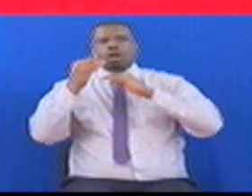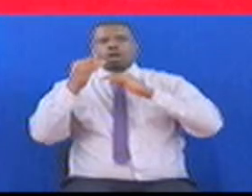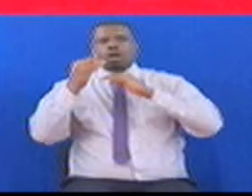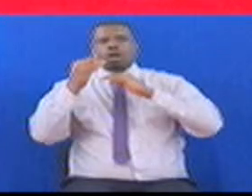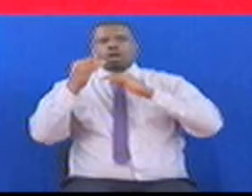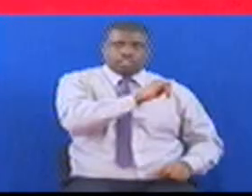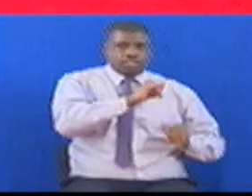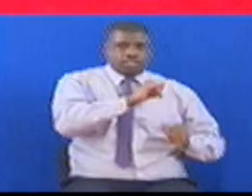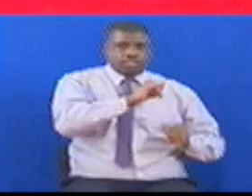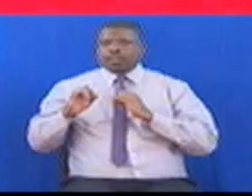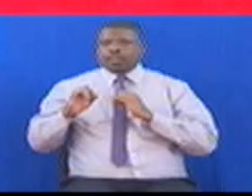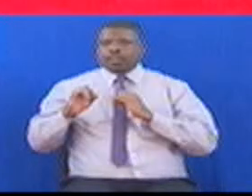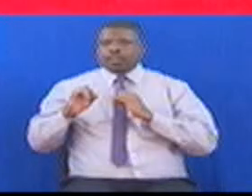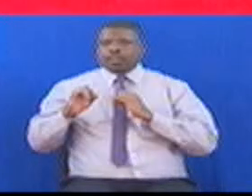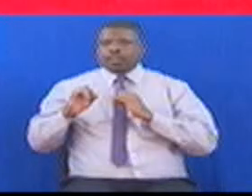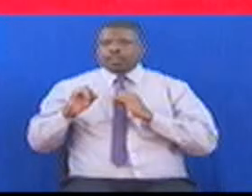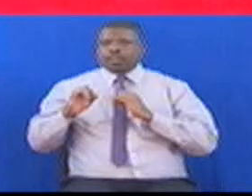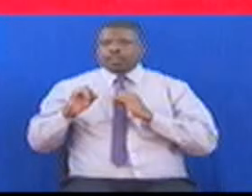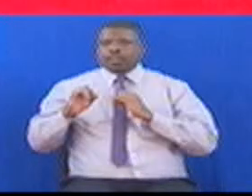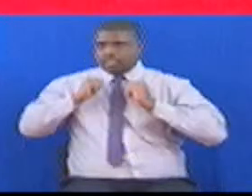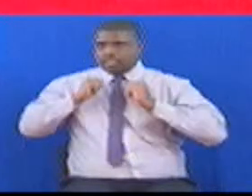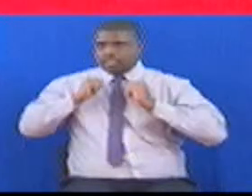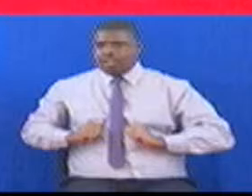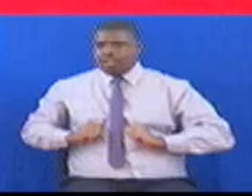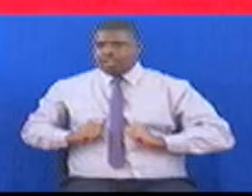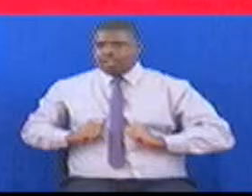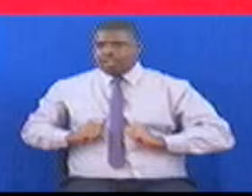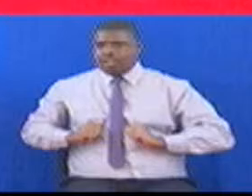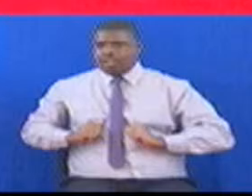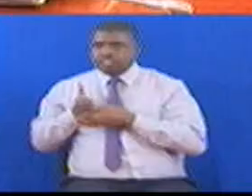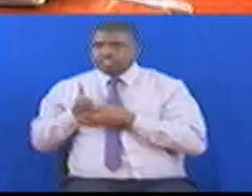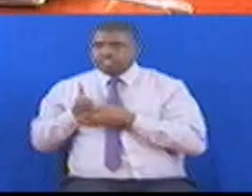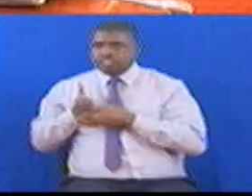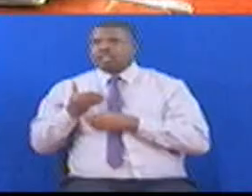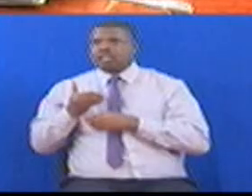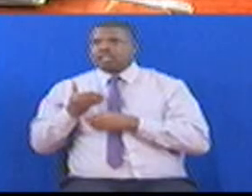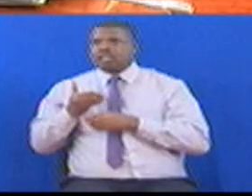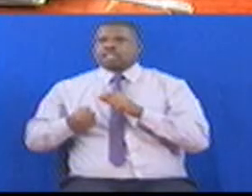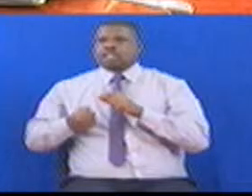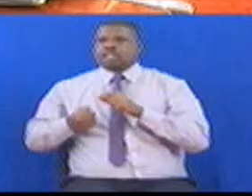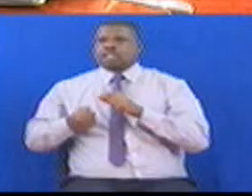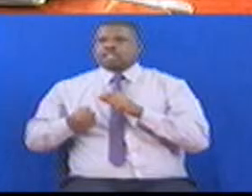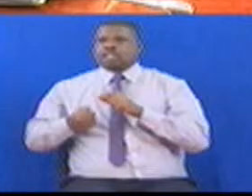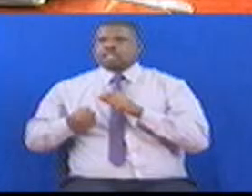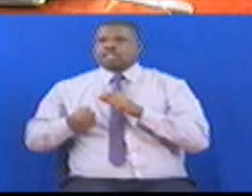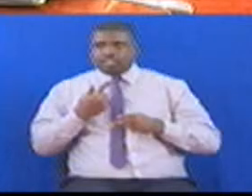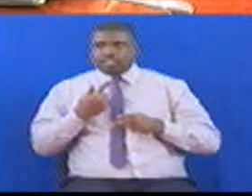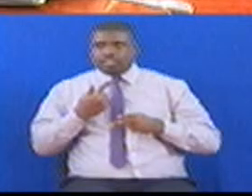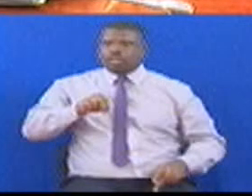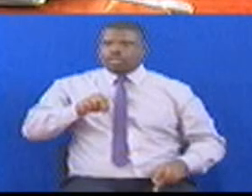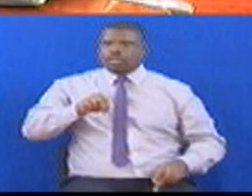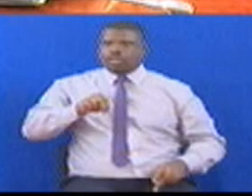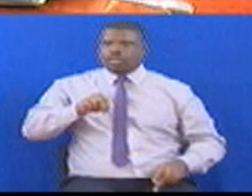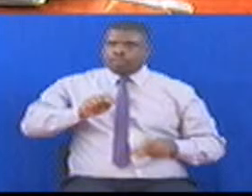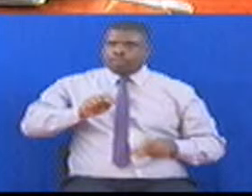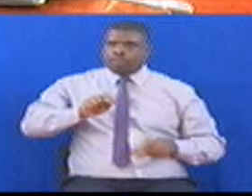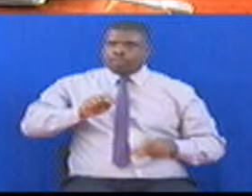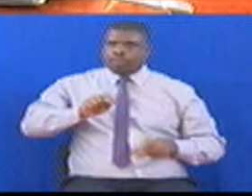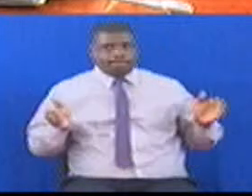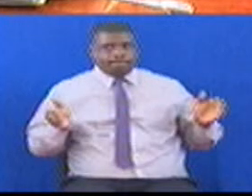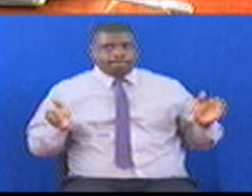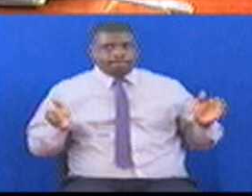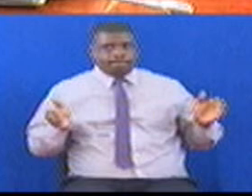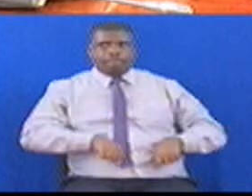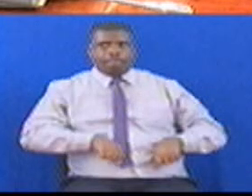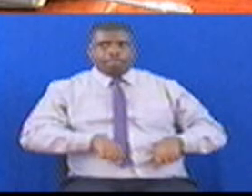na kuruka. Na hizo ni shirika la hifadhi ya taifa Tanzania, TANAPA, mamlaka ya hifadhi ya